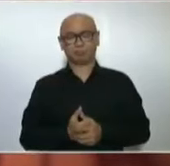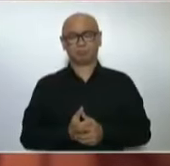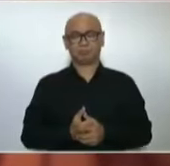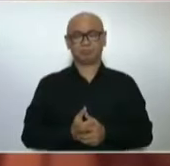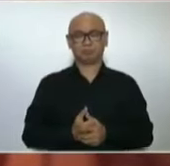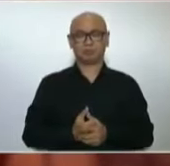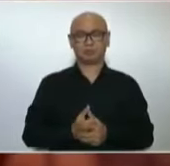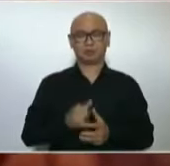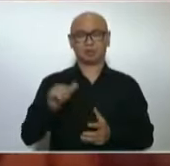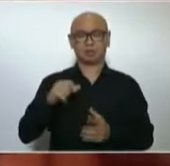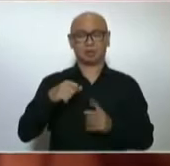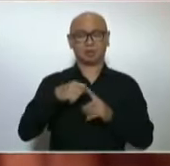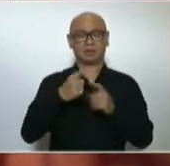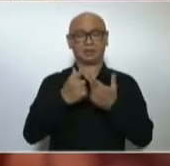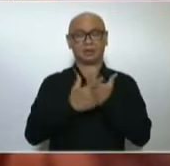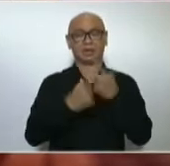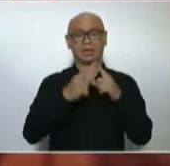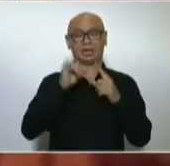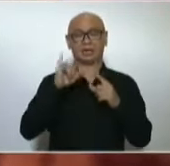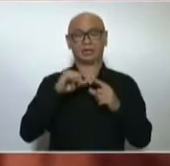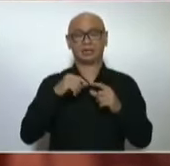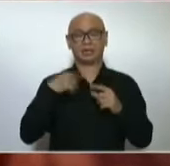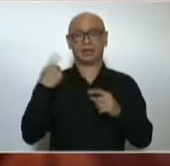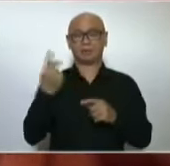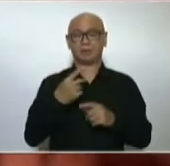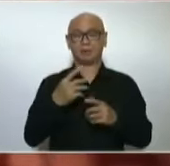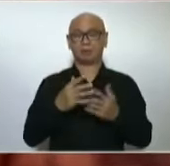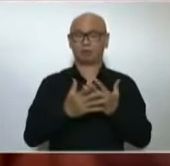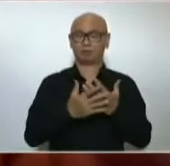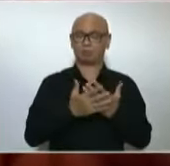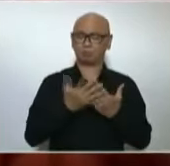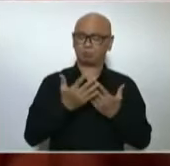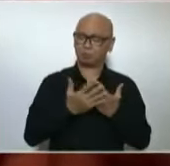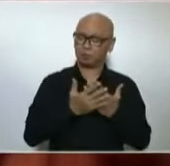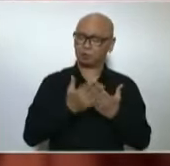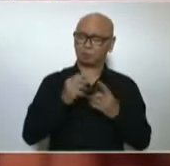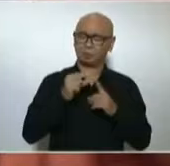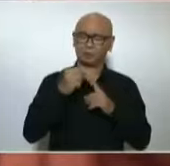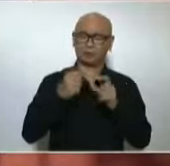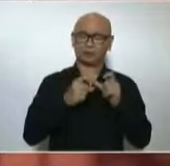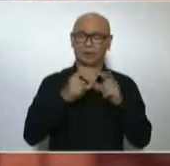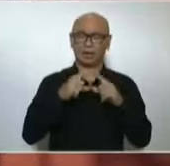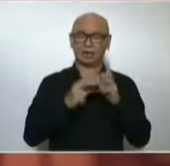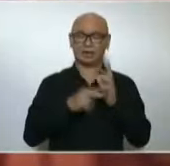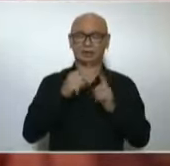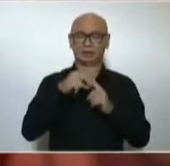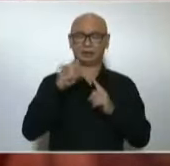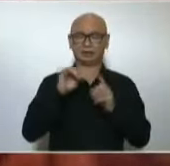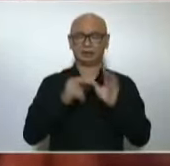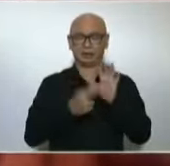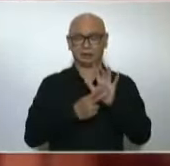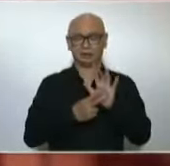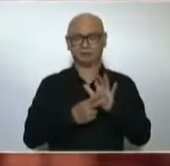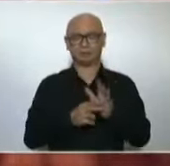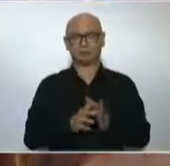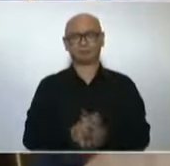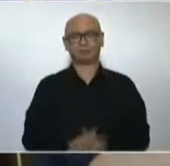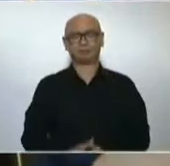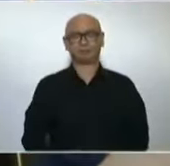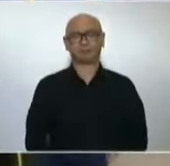bersama para Kiai kami ngopeni Pesantren mencari Rid Allah habis bapak-bapak terima